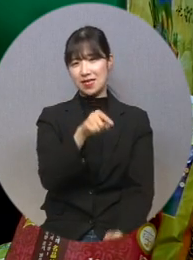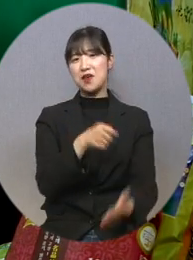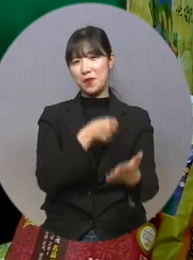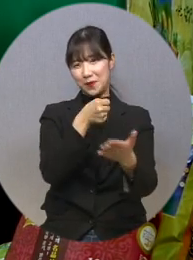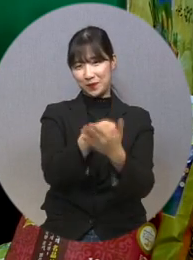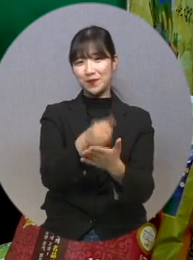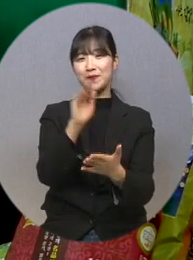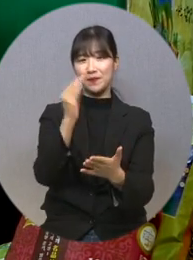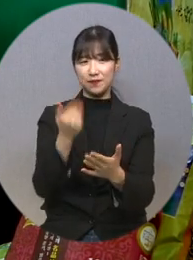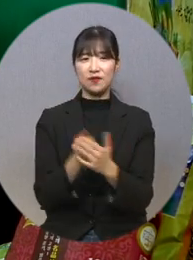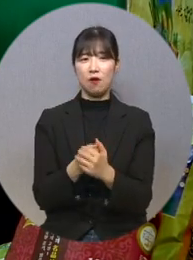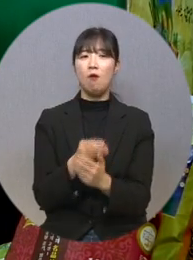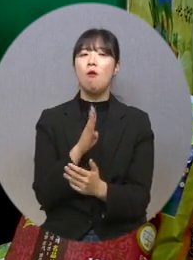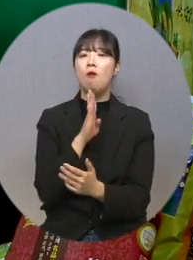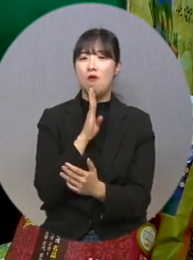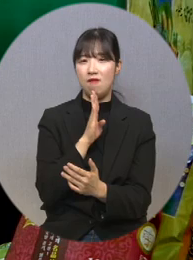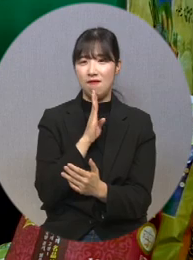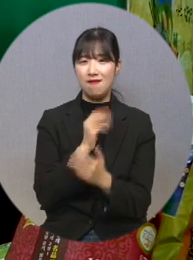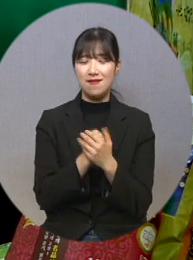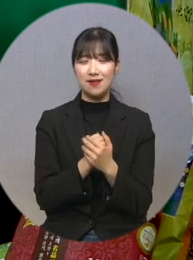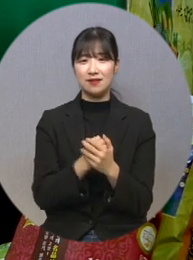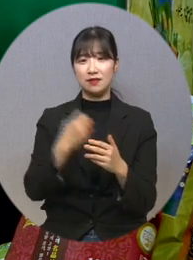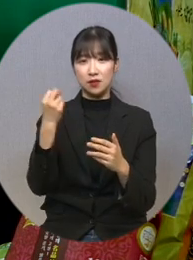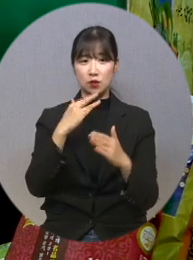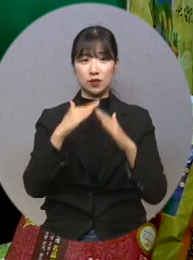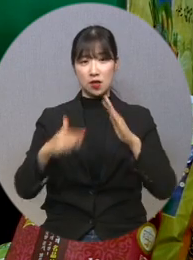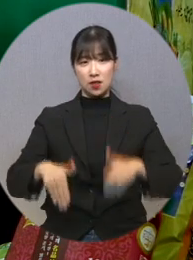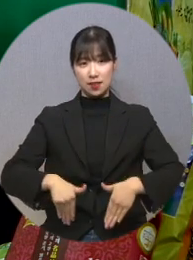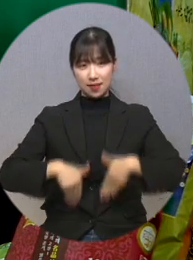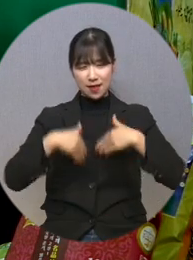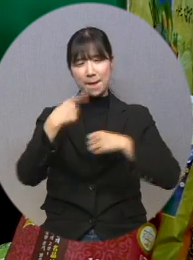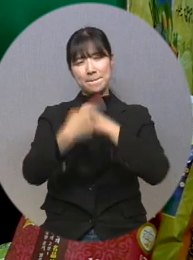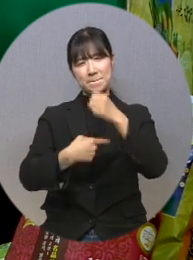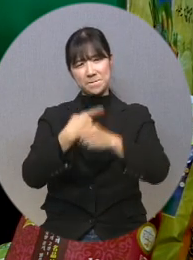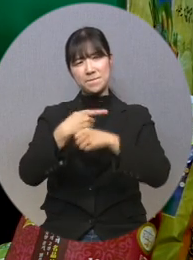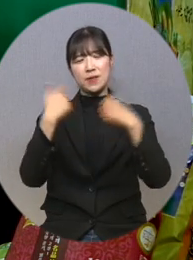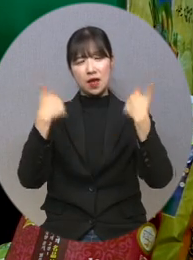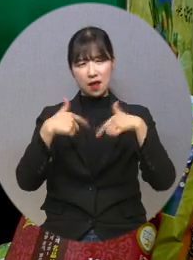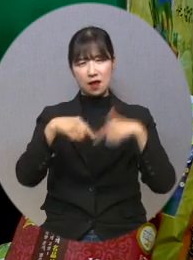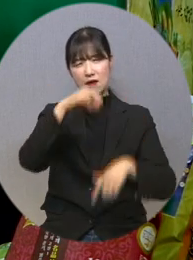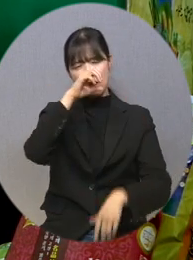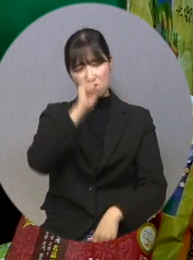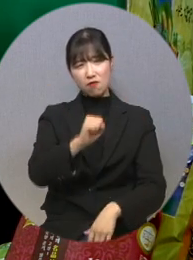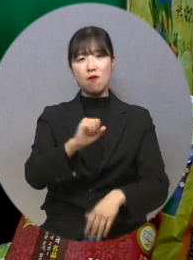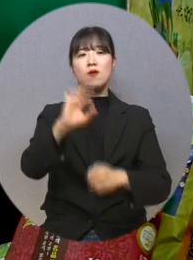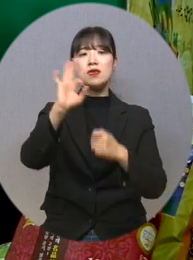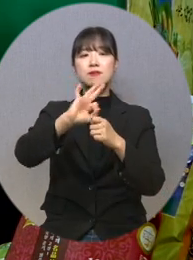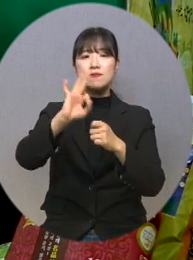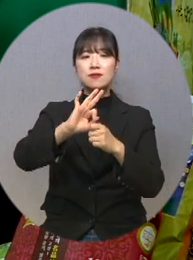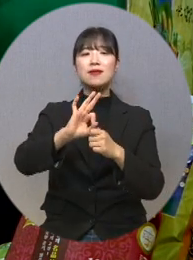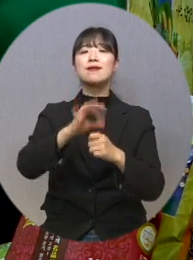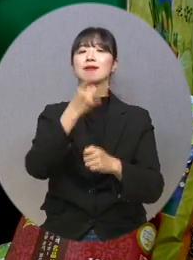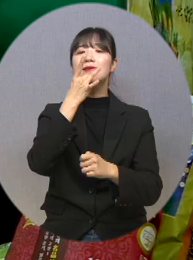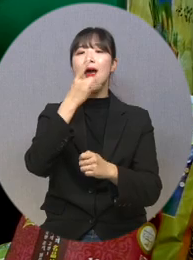맞습니다. 러브미. 예예. 그리고 전라남도에서 매년 고품질 브랜드 쌀 10대 브랜드 쌀을